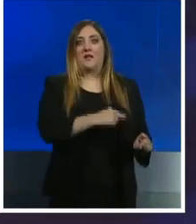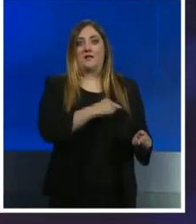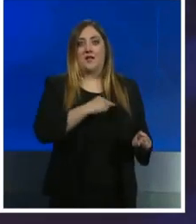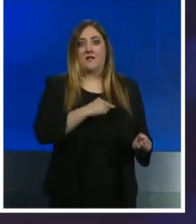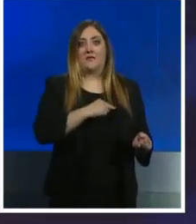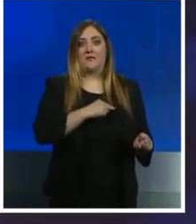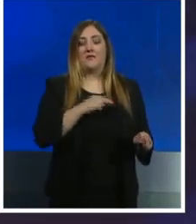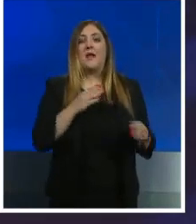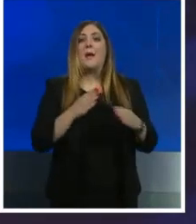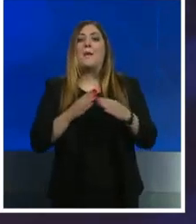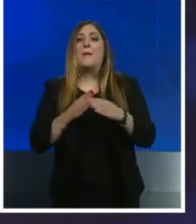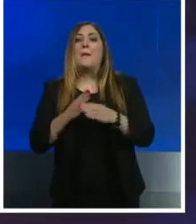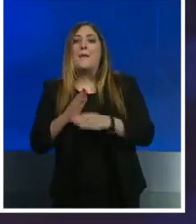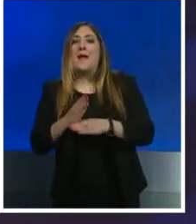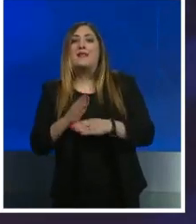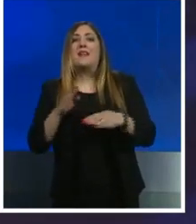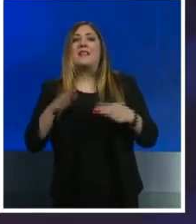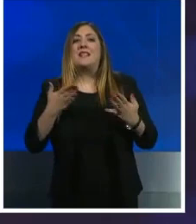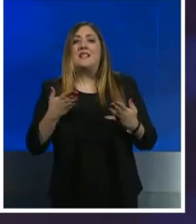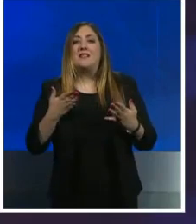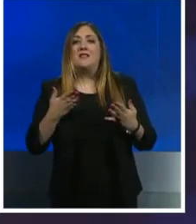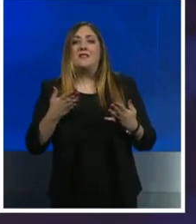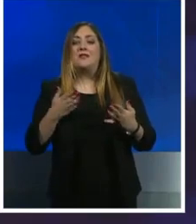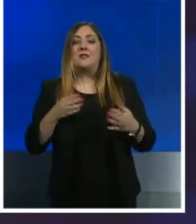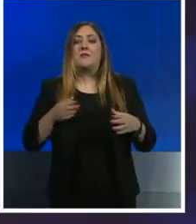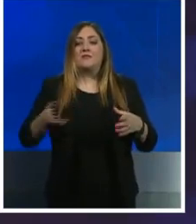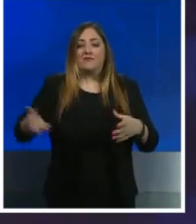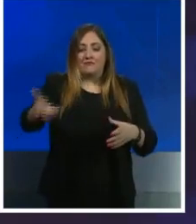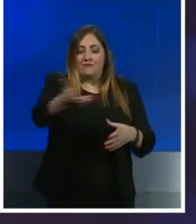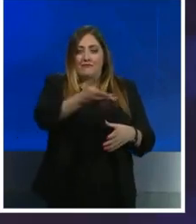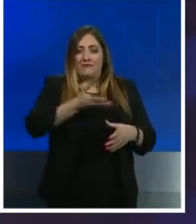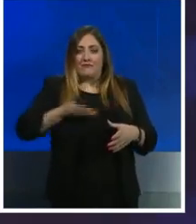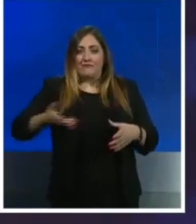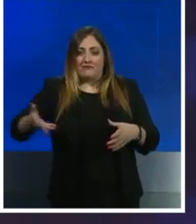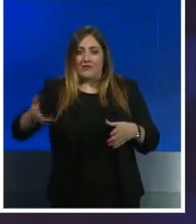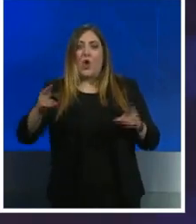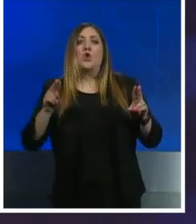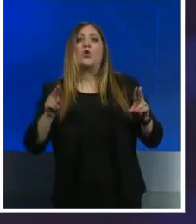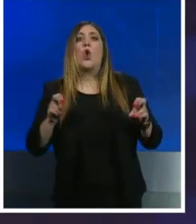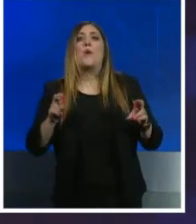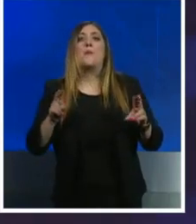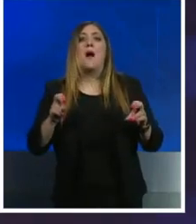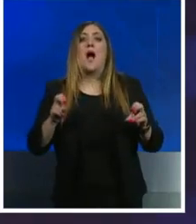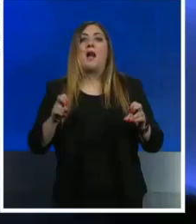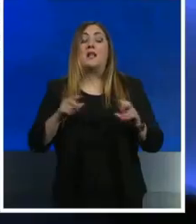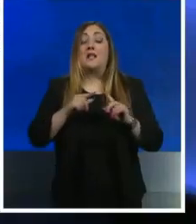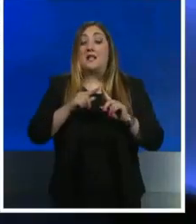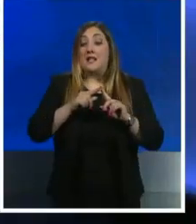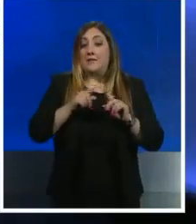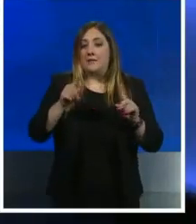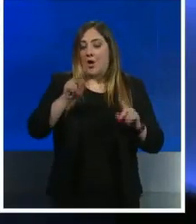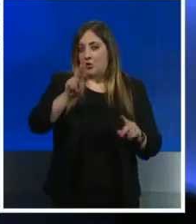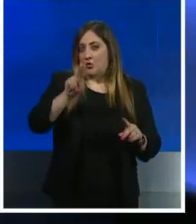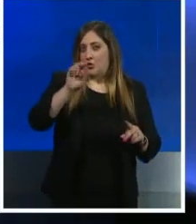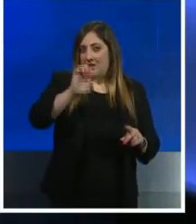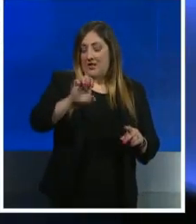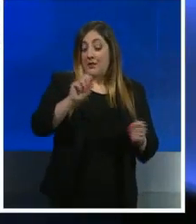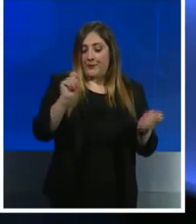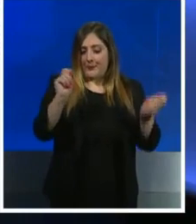li beda bħala suq komuni bil-mod il-mod inbidel f'unjoni ta' kontroll